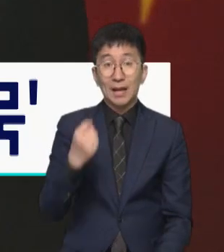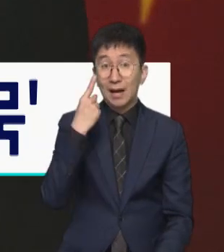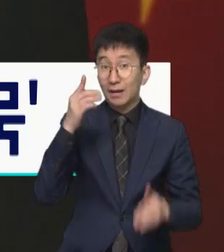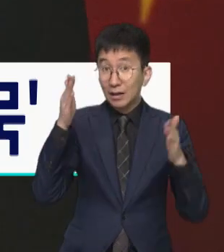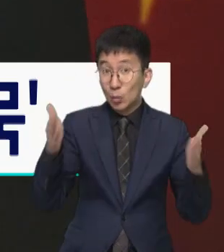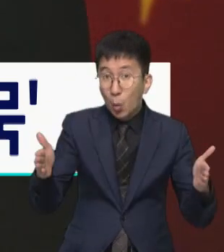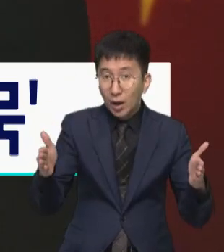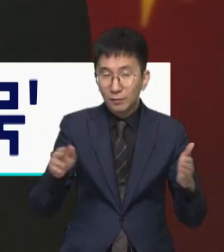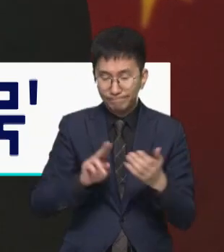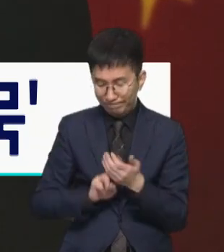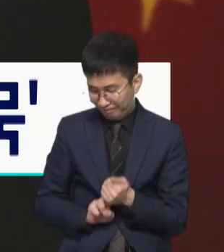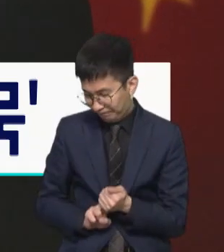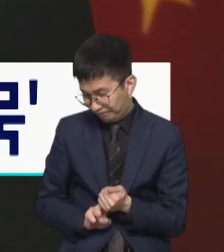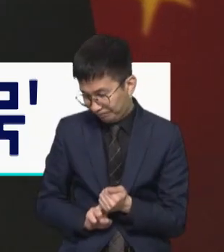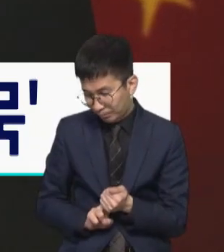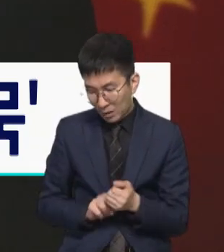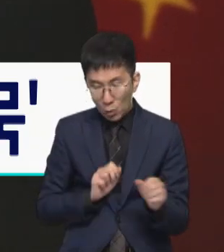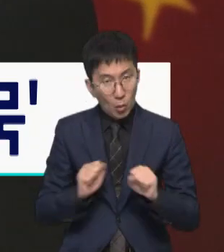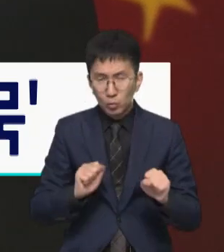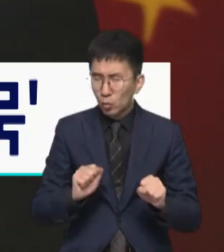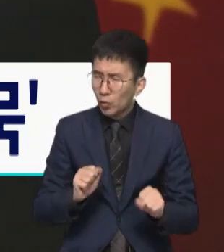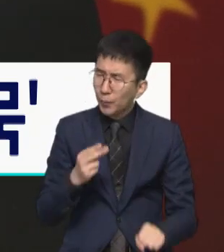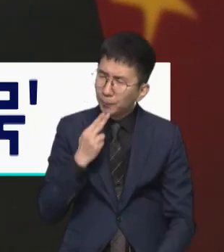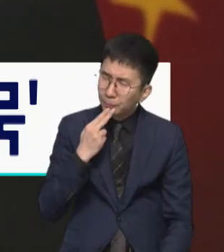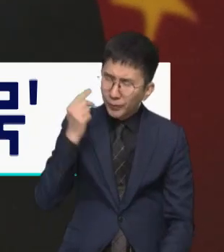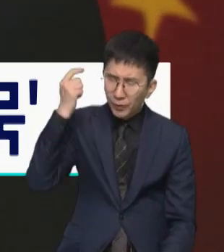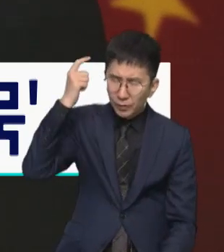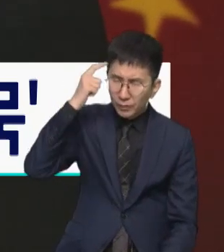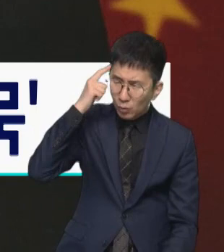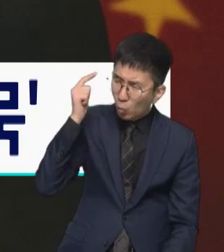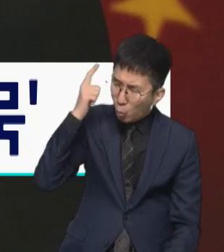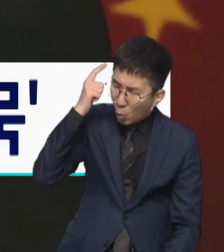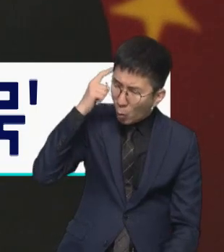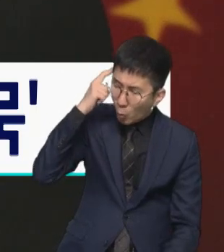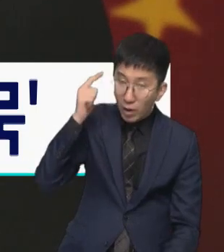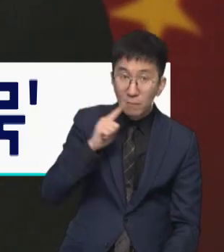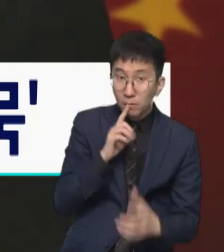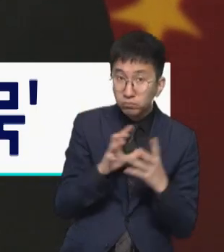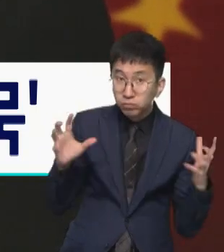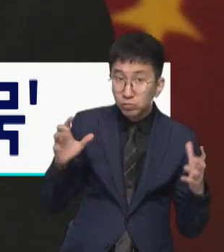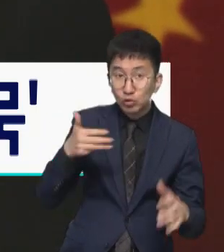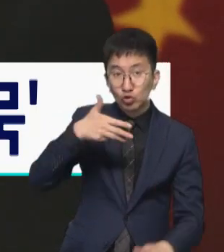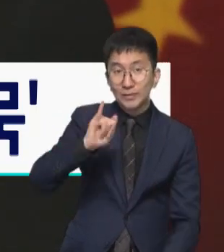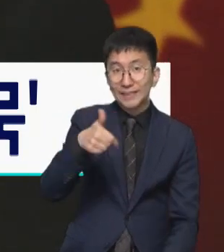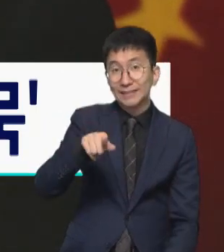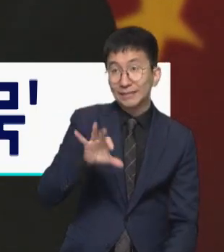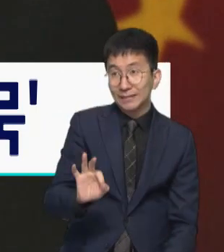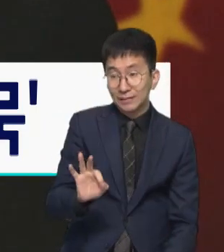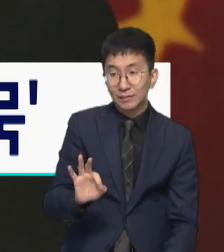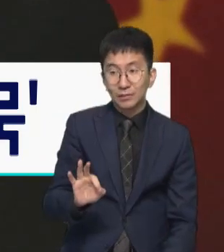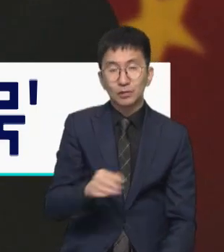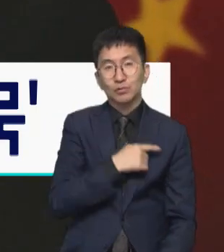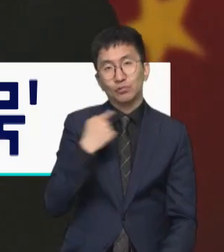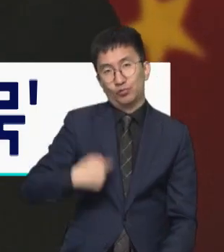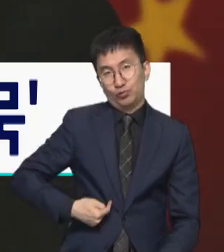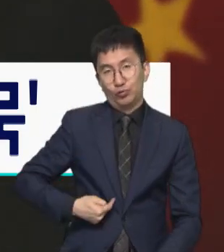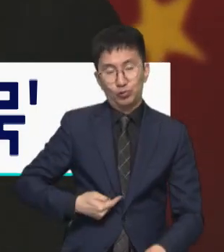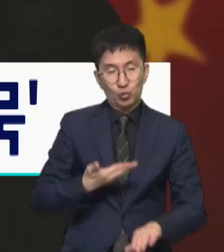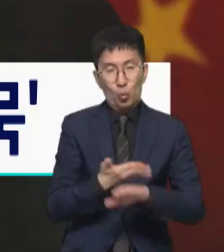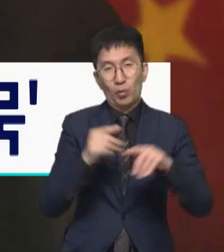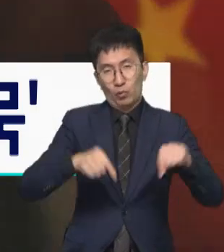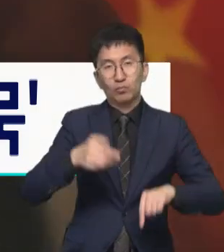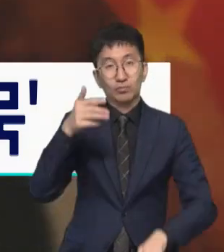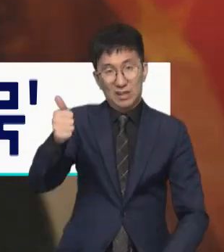지난 한 달 동안 모습을 드러내지 않아 각종 추측이 난무했던 친강 중국 외교부장이 결국 면직됐습니다.